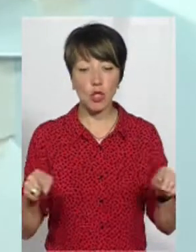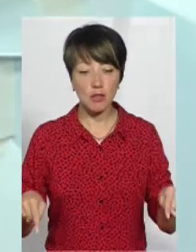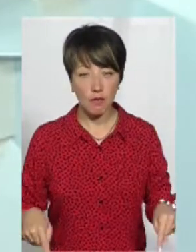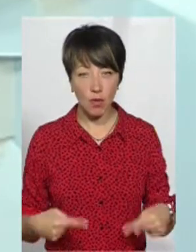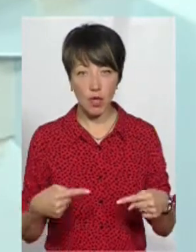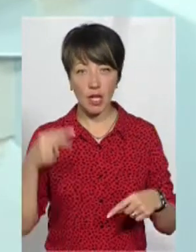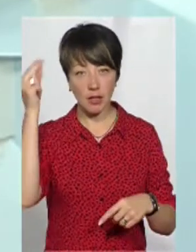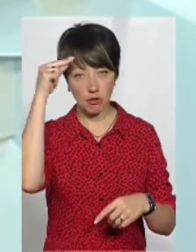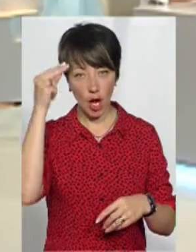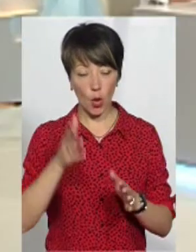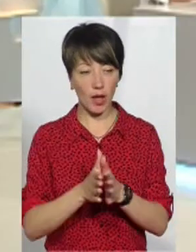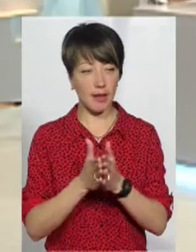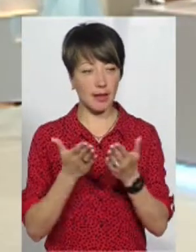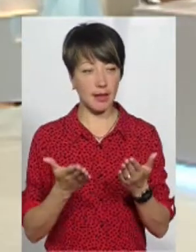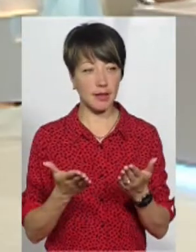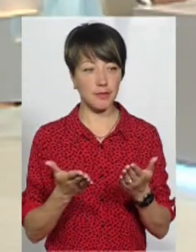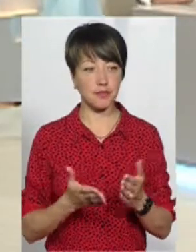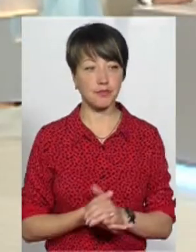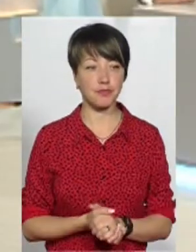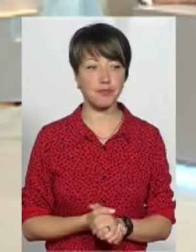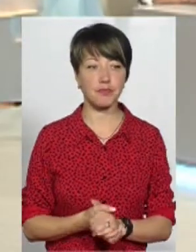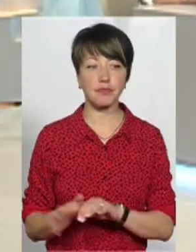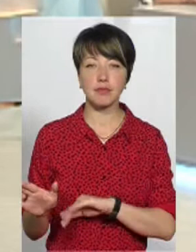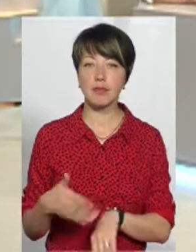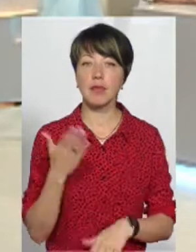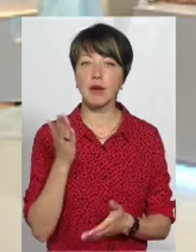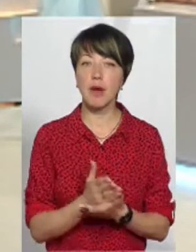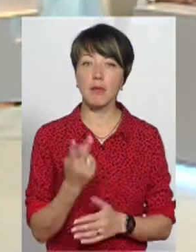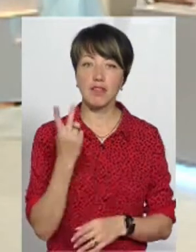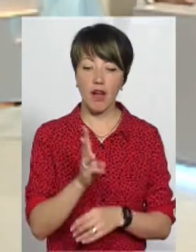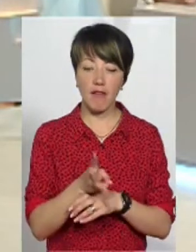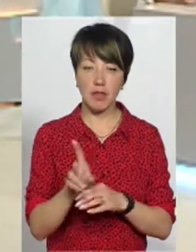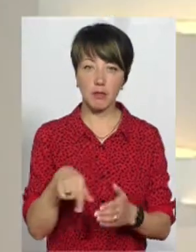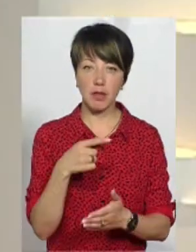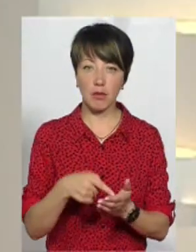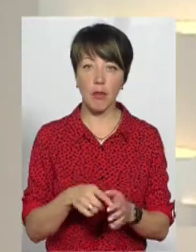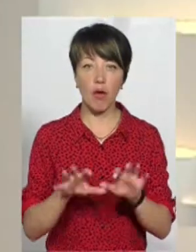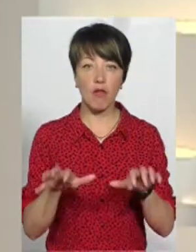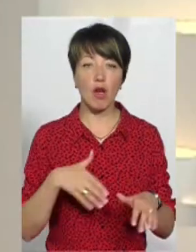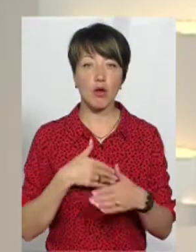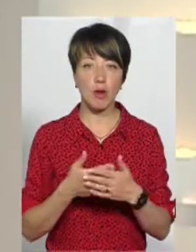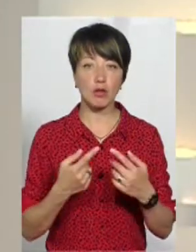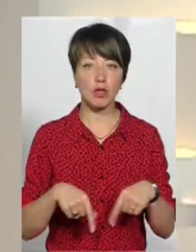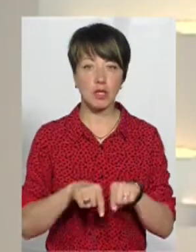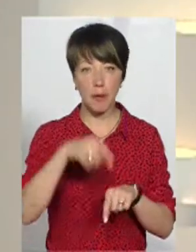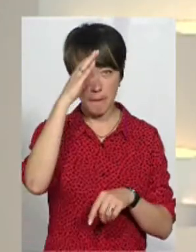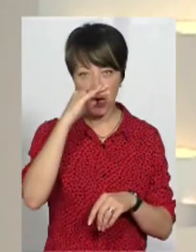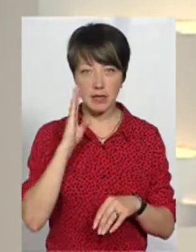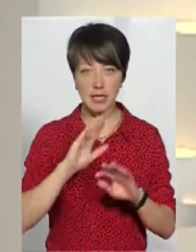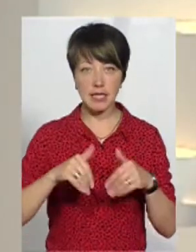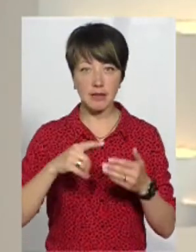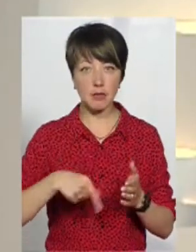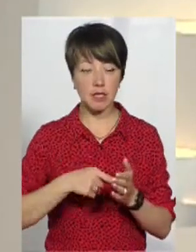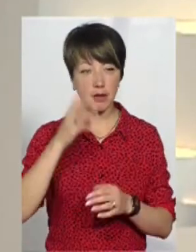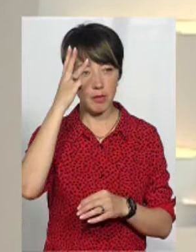творення навчальної книги. Маємо ще два відеопитання. Перше від голови громадської організації «Батьківська ініціатива